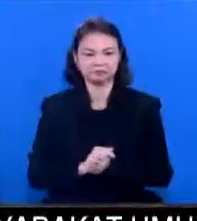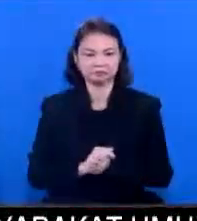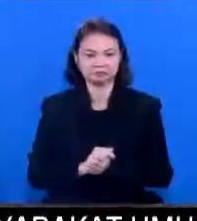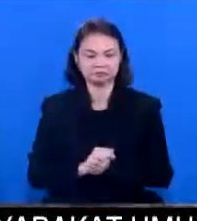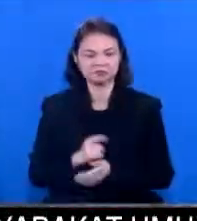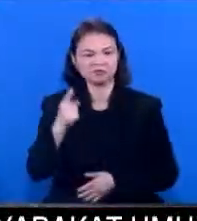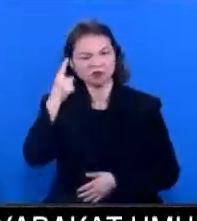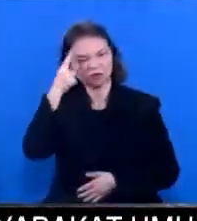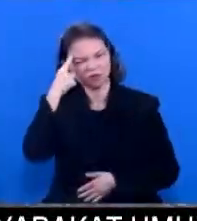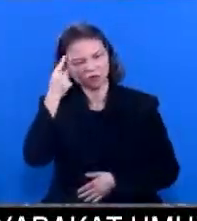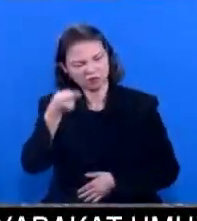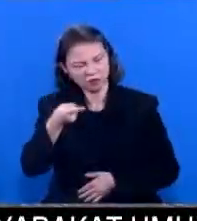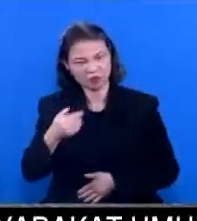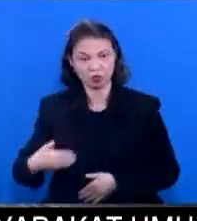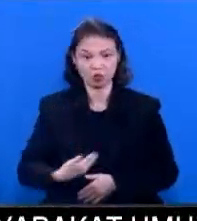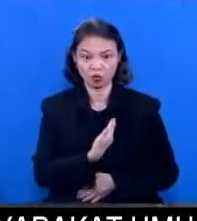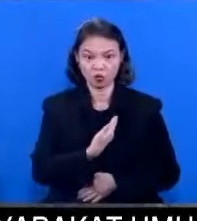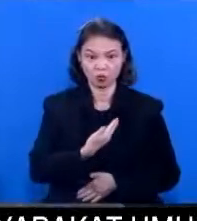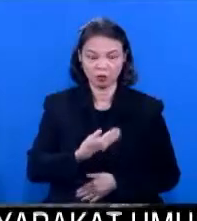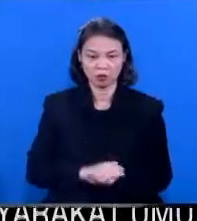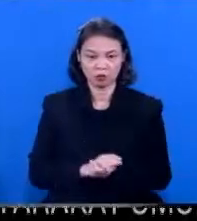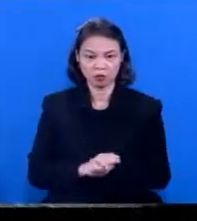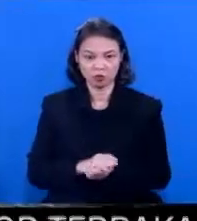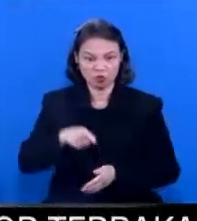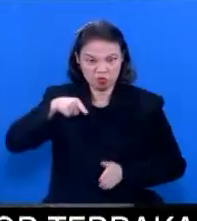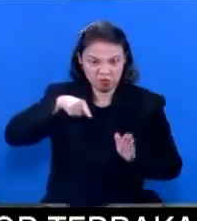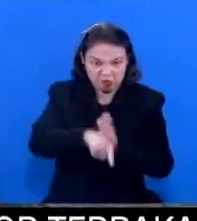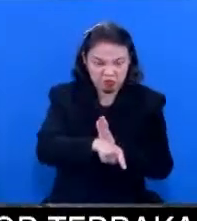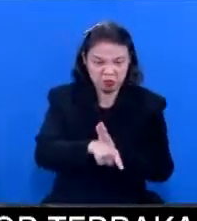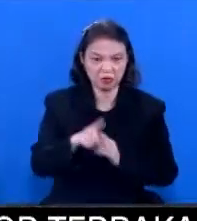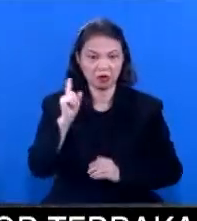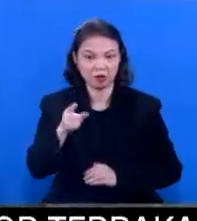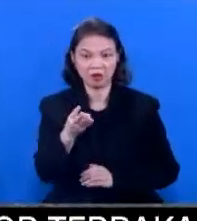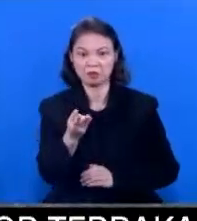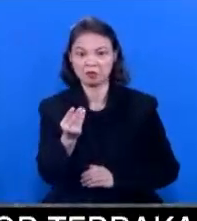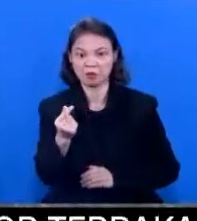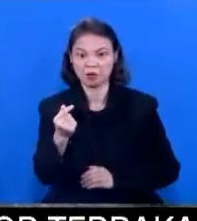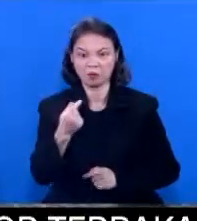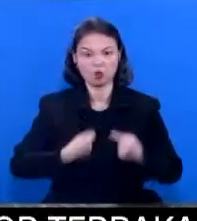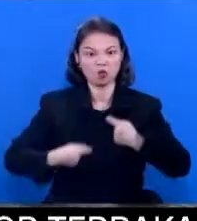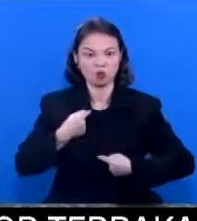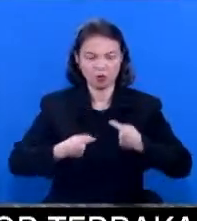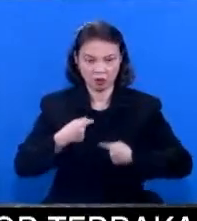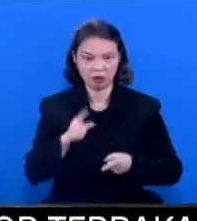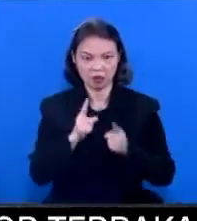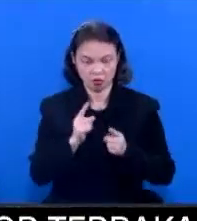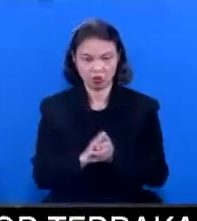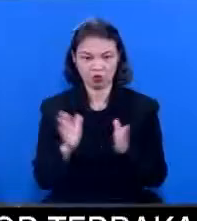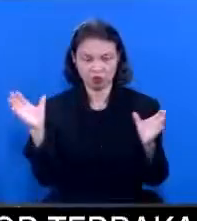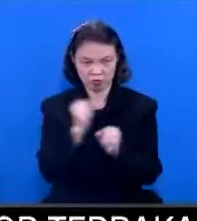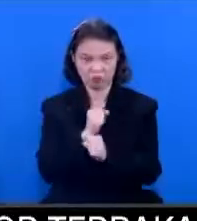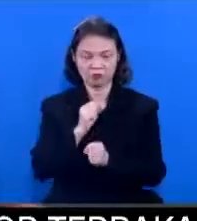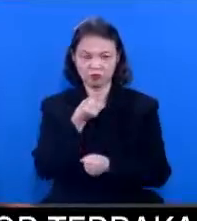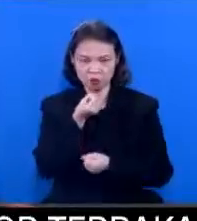Diduga korban dari pembunuhan, ya, karena ada beberapa luka yang kita lihat ini. Tapi nanti lebih lengkapnya akan kami